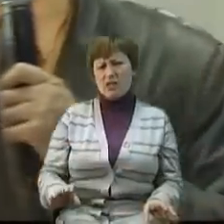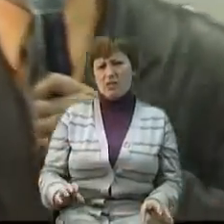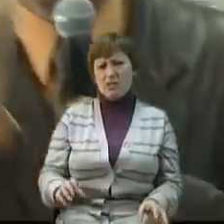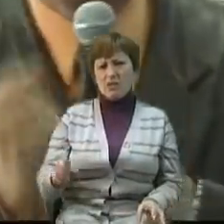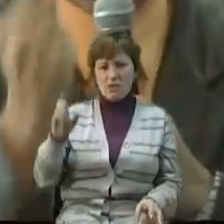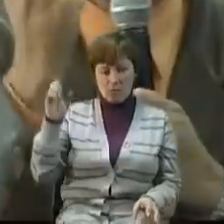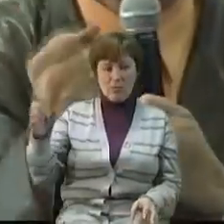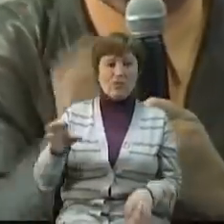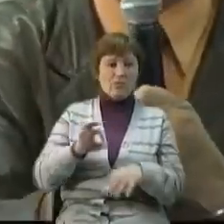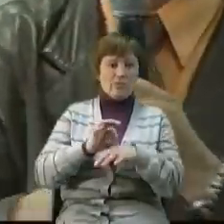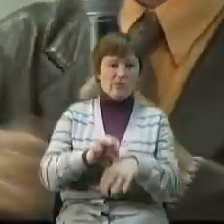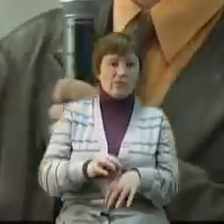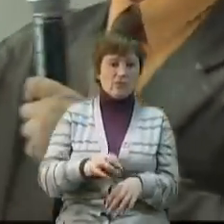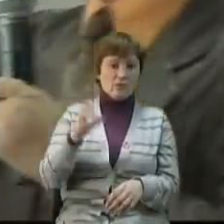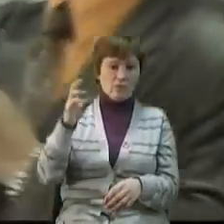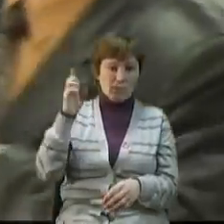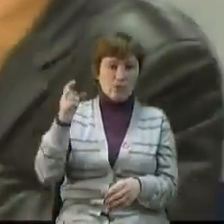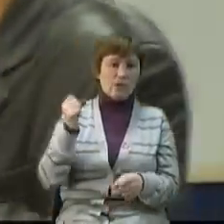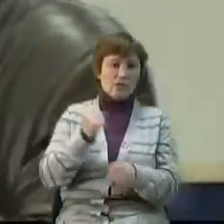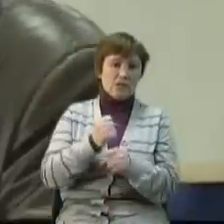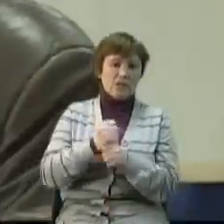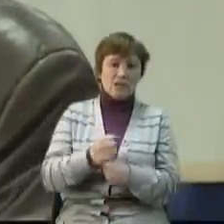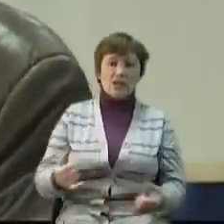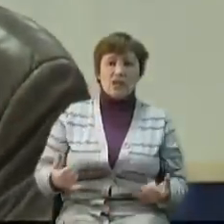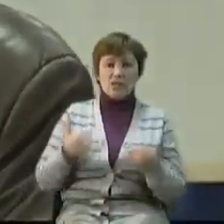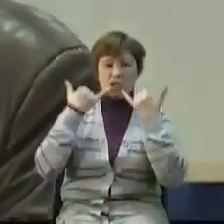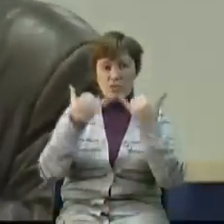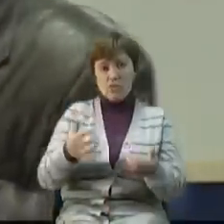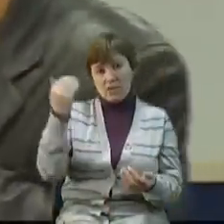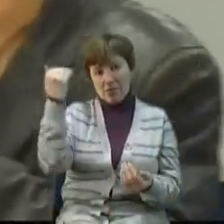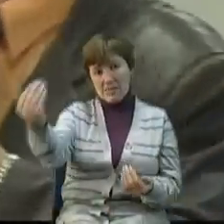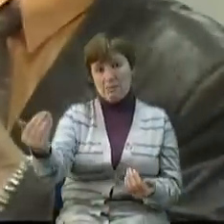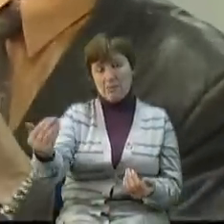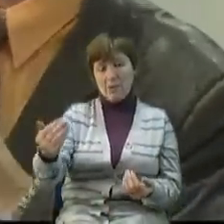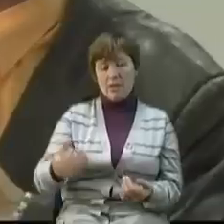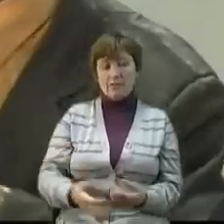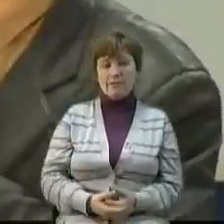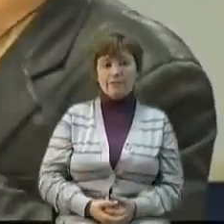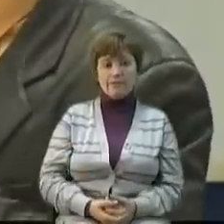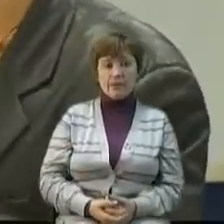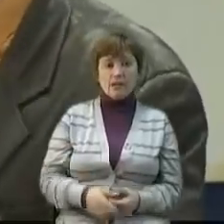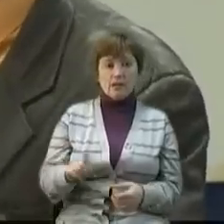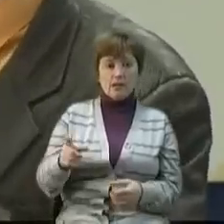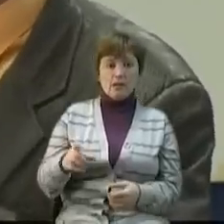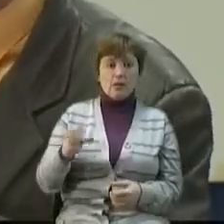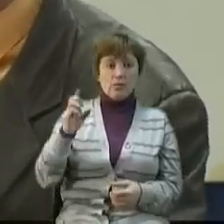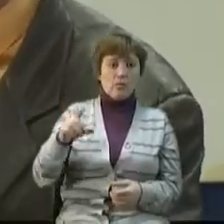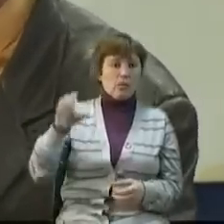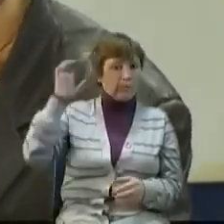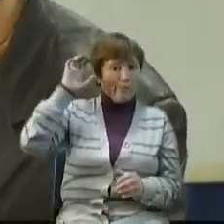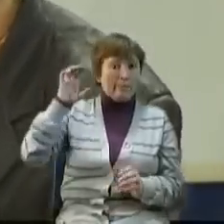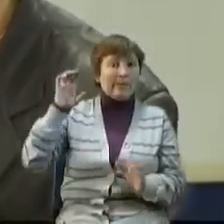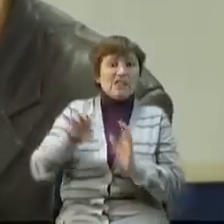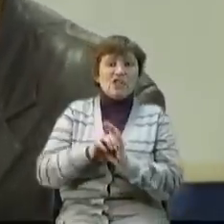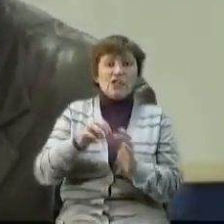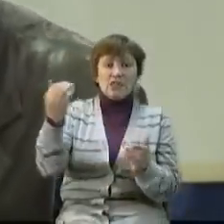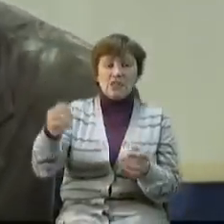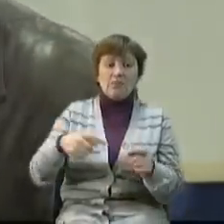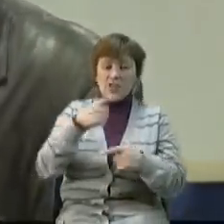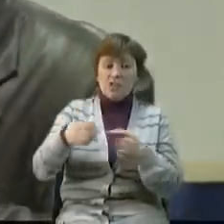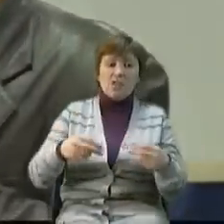тебя достойным вечной жизни. Он тебя совершенно подчинит. Может быть, через скорби. Через, знаете, скорбями